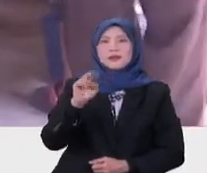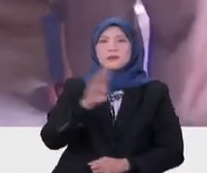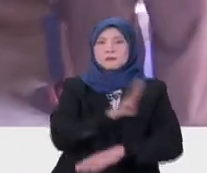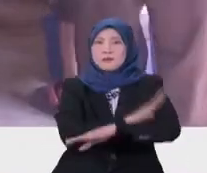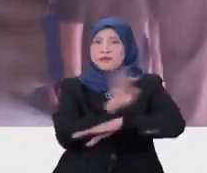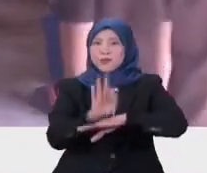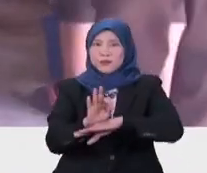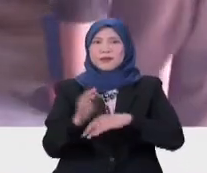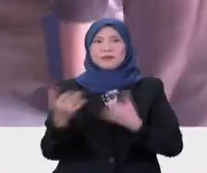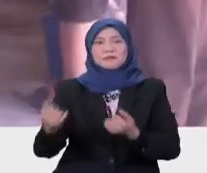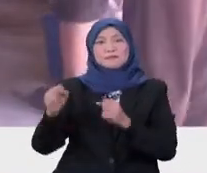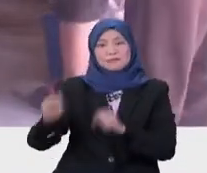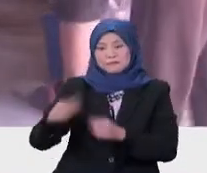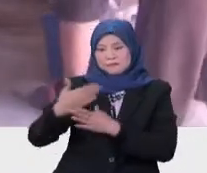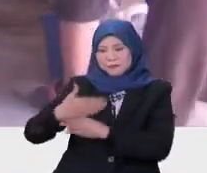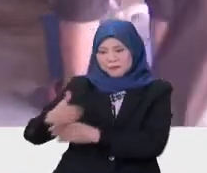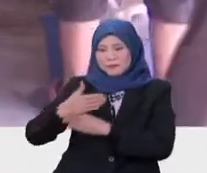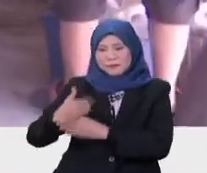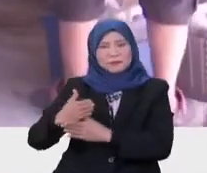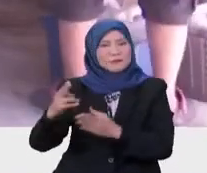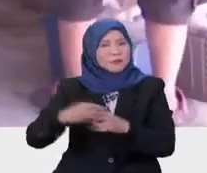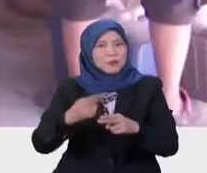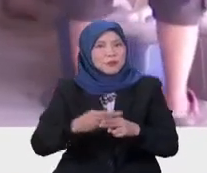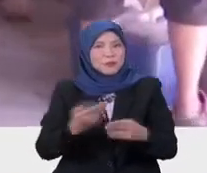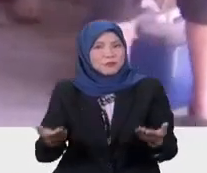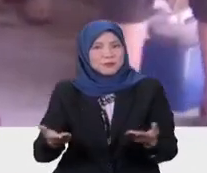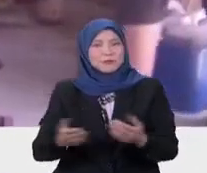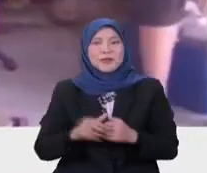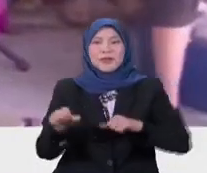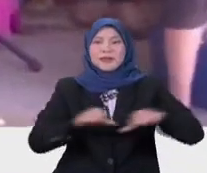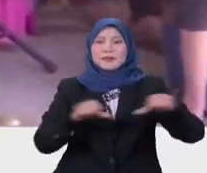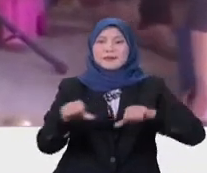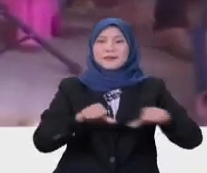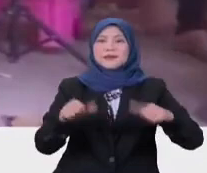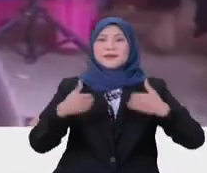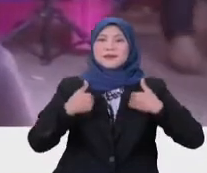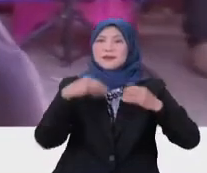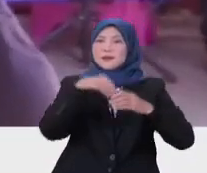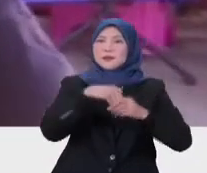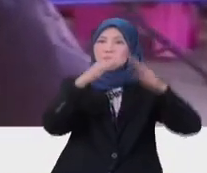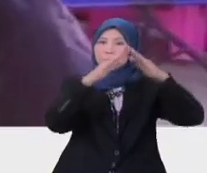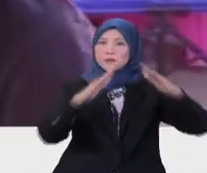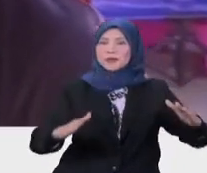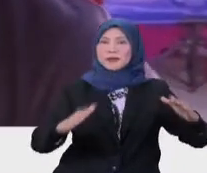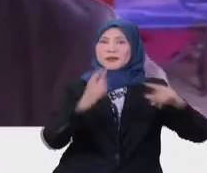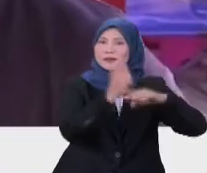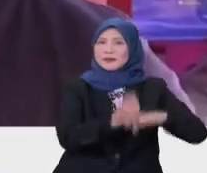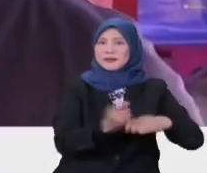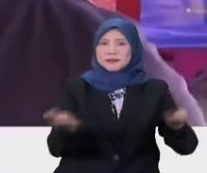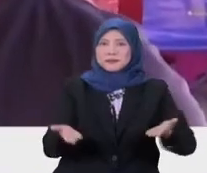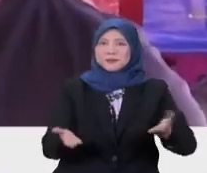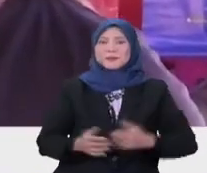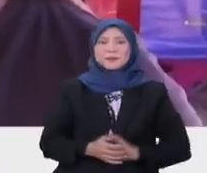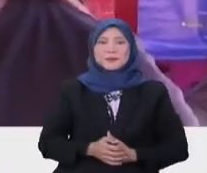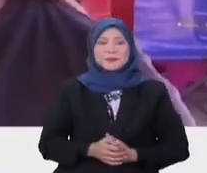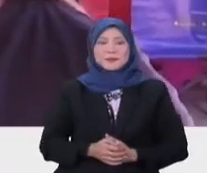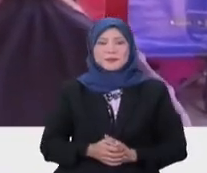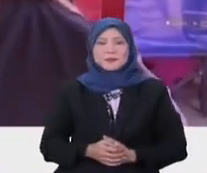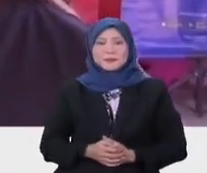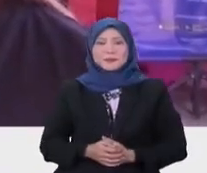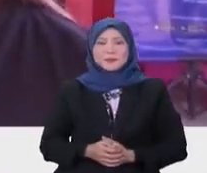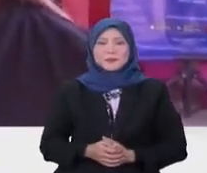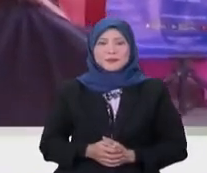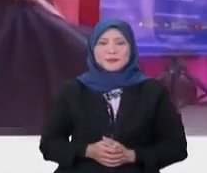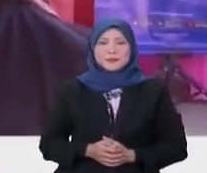Webby, boleh kongsikan secara ringkas aktiviti yang ada di rumah tradisi bagi kaum Bisaya ini? Ya,